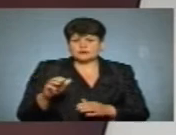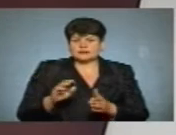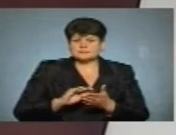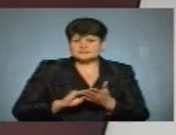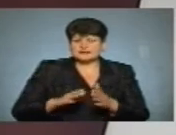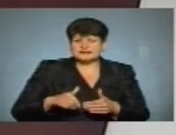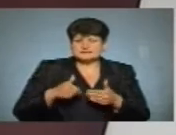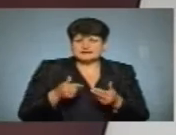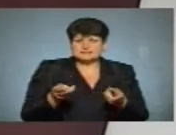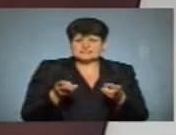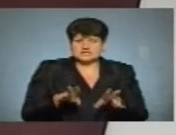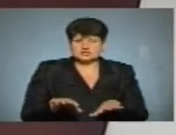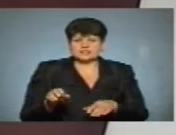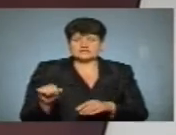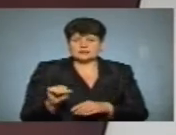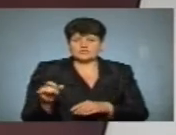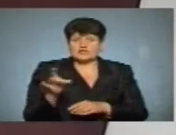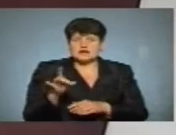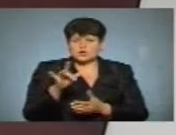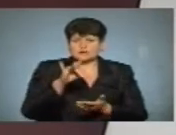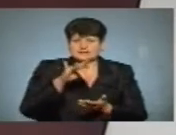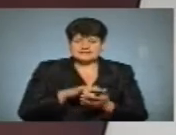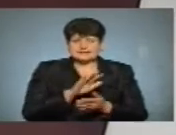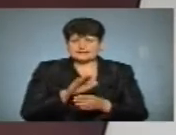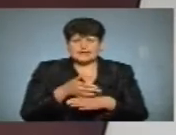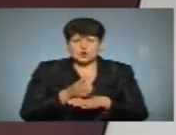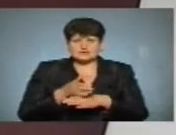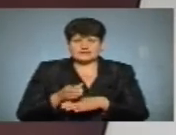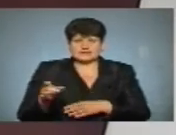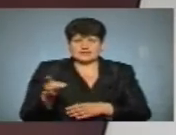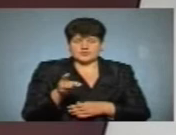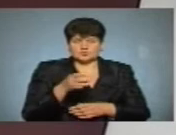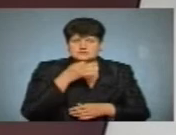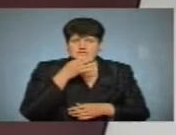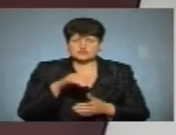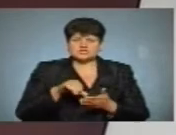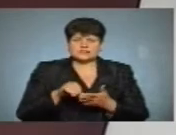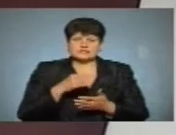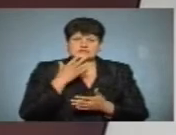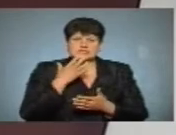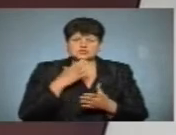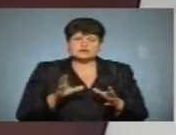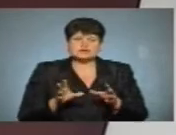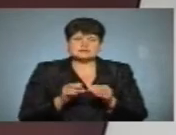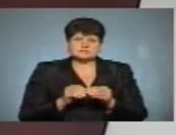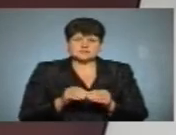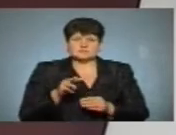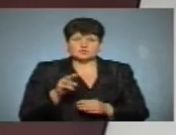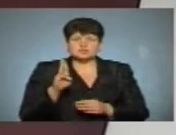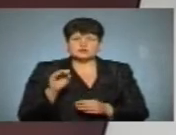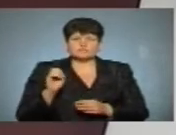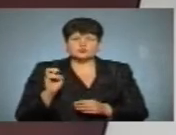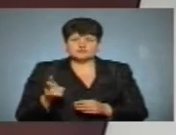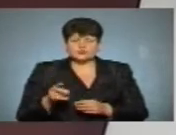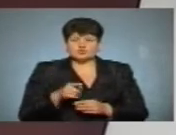звернення залишити Теребовлю районним центром і не розділяти район, повідомив член Національної спілки художників з Теребовлі Микола Шевчук. За його